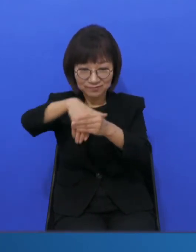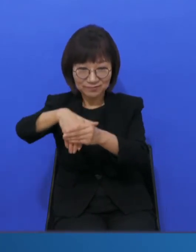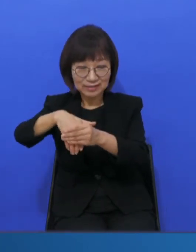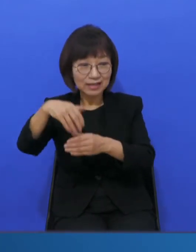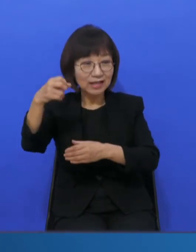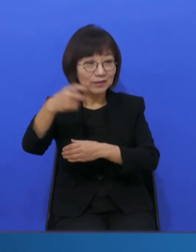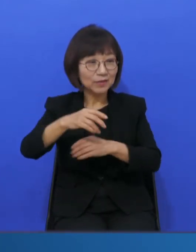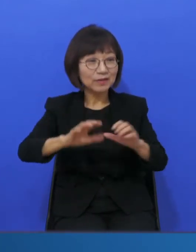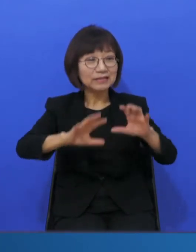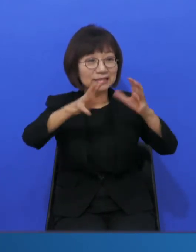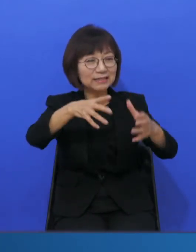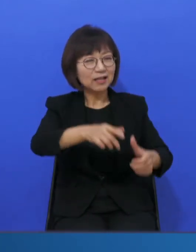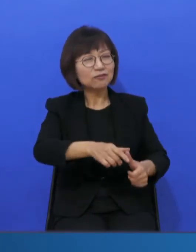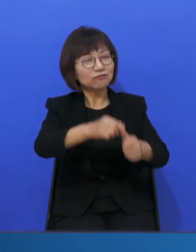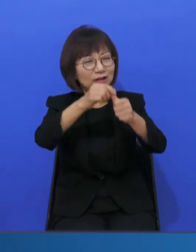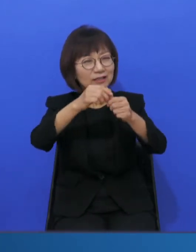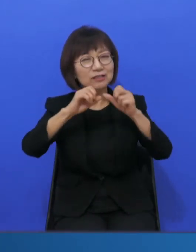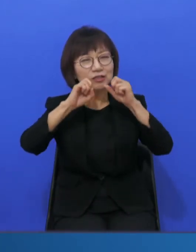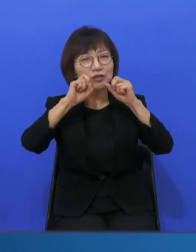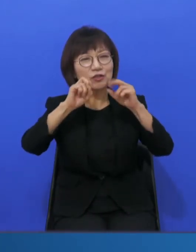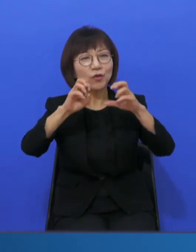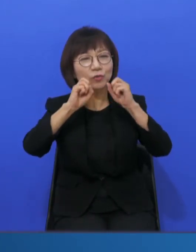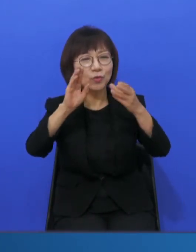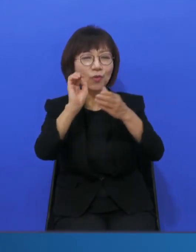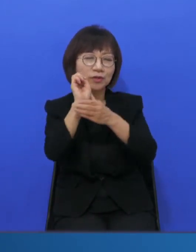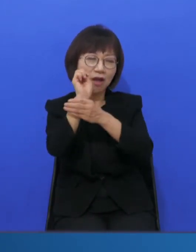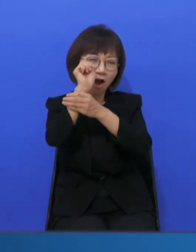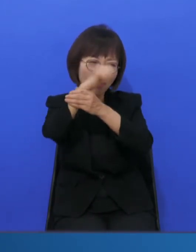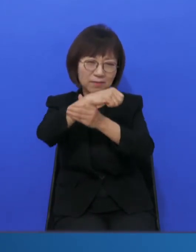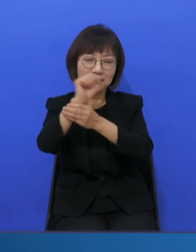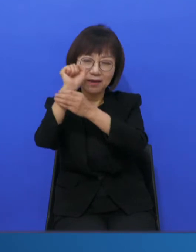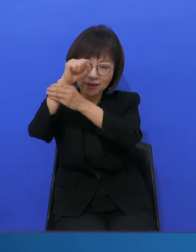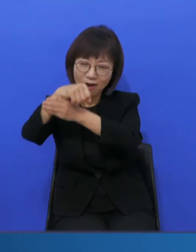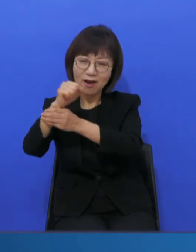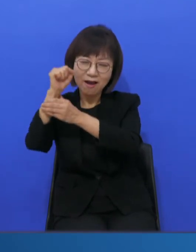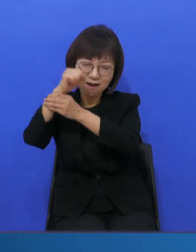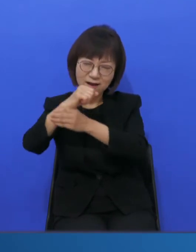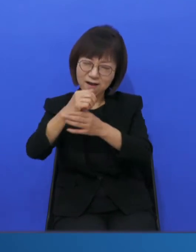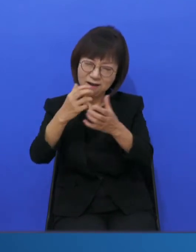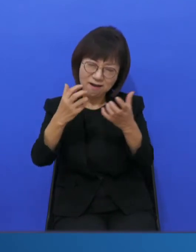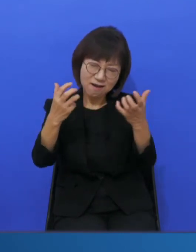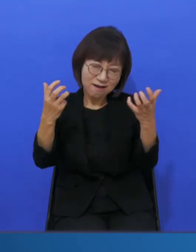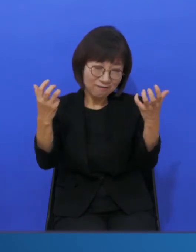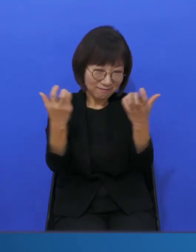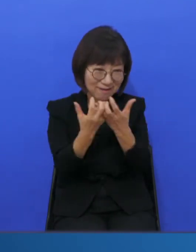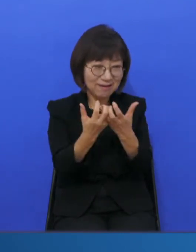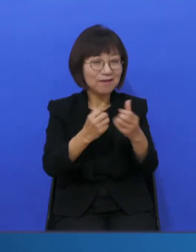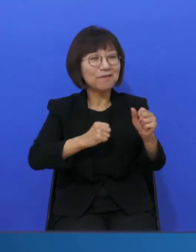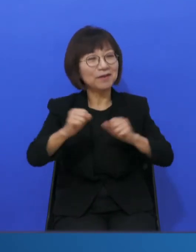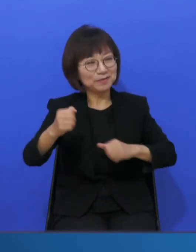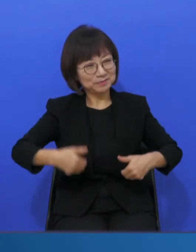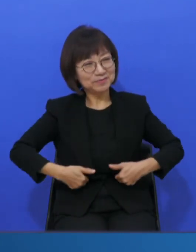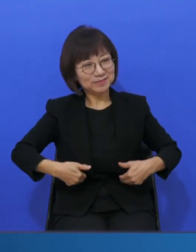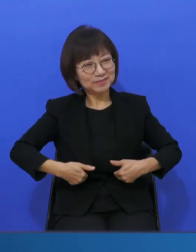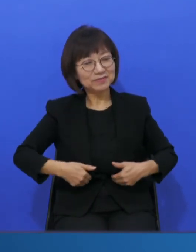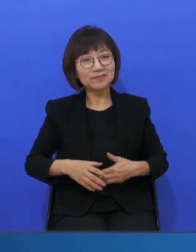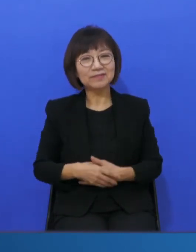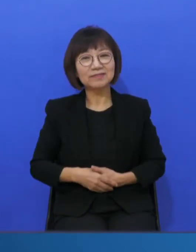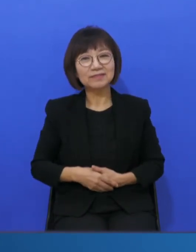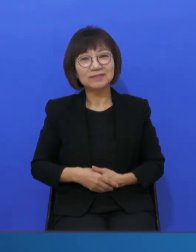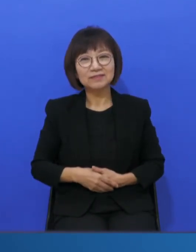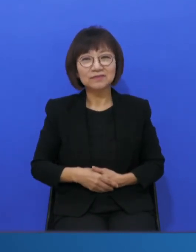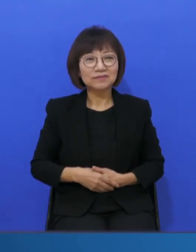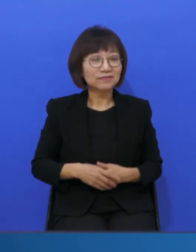전도의 열매를 맺는 거. and if we're able to bear these great fruits of evangelism to save the world, 그겁니다. that's all we need to do.